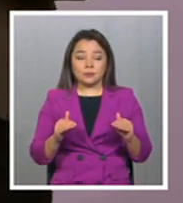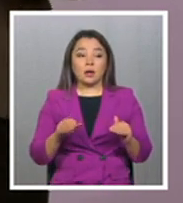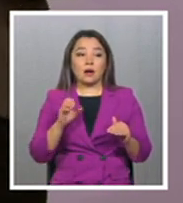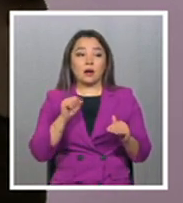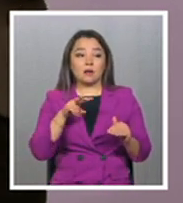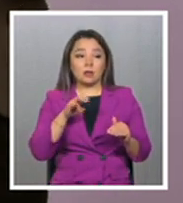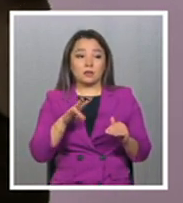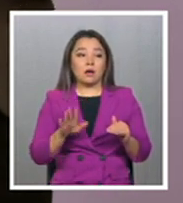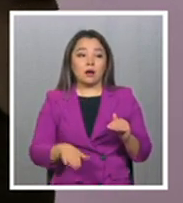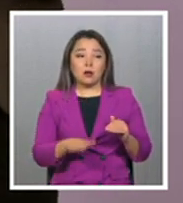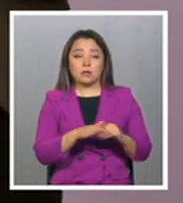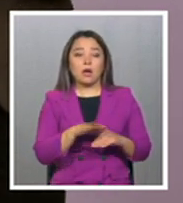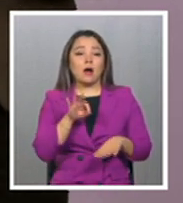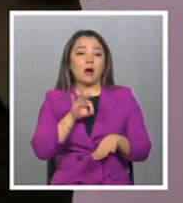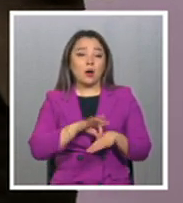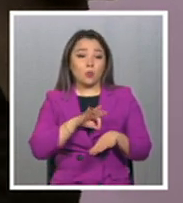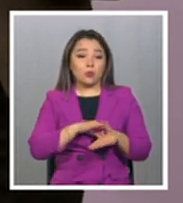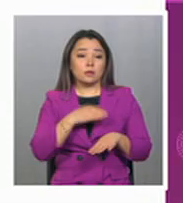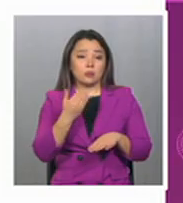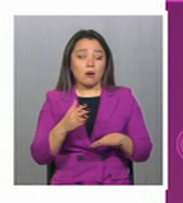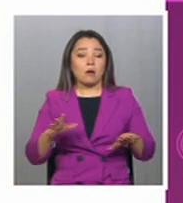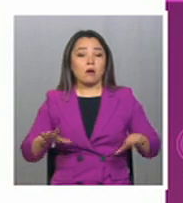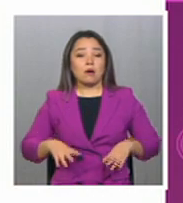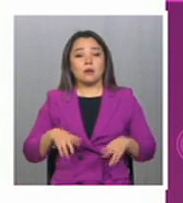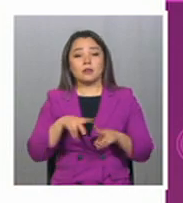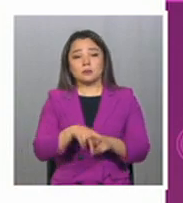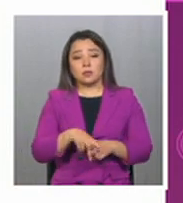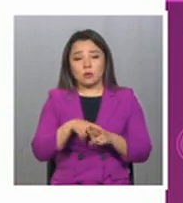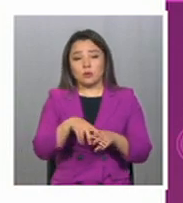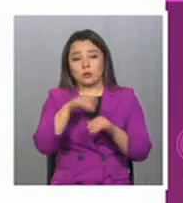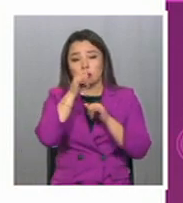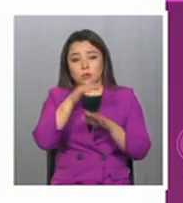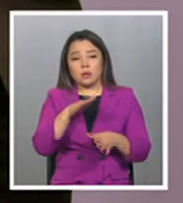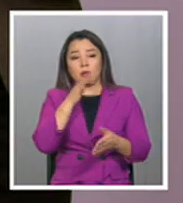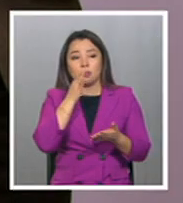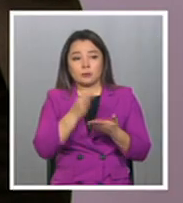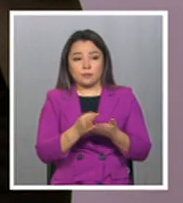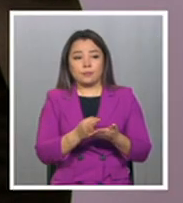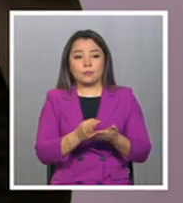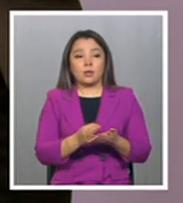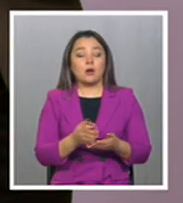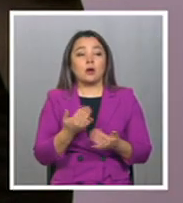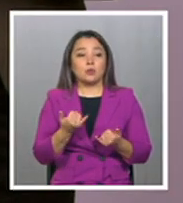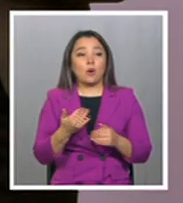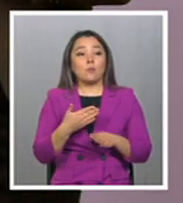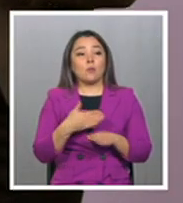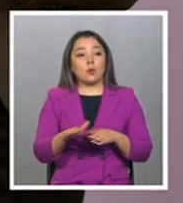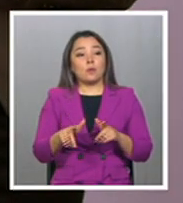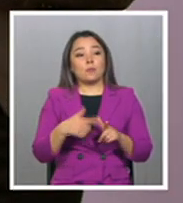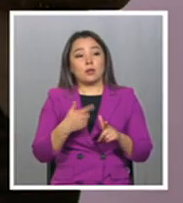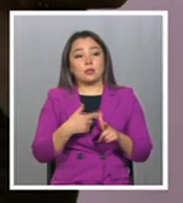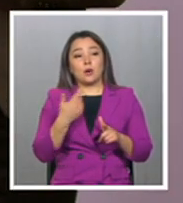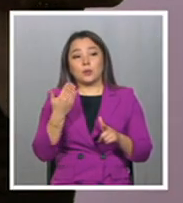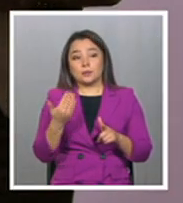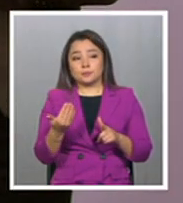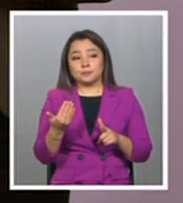Аланның аяғы ауырғандықтан атқа мінуі мүмкін болмады. Ал бөлімнің атауы